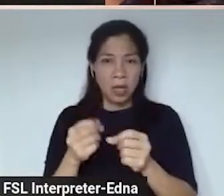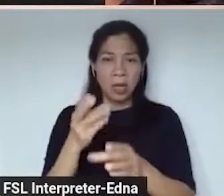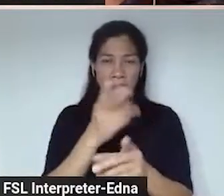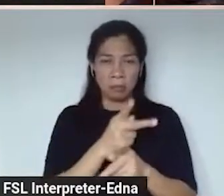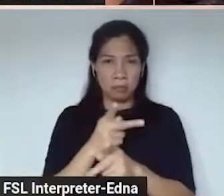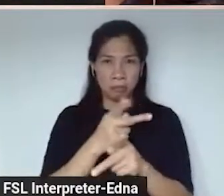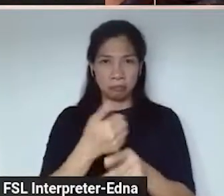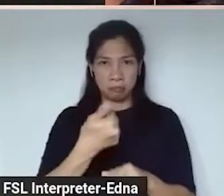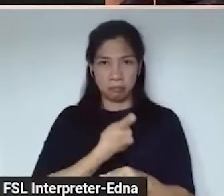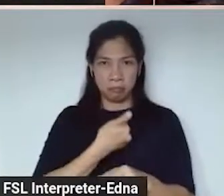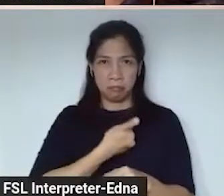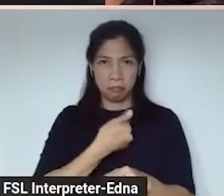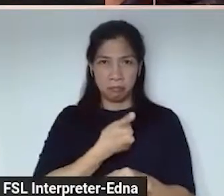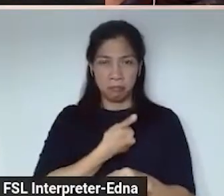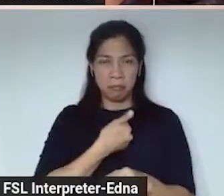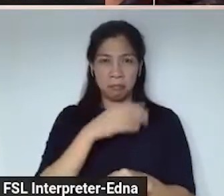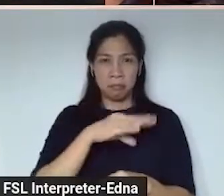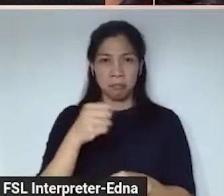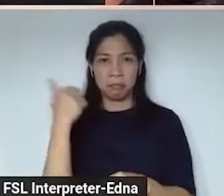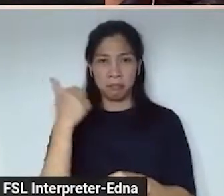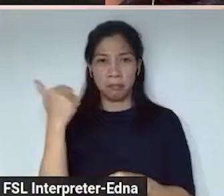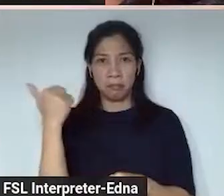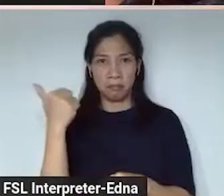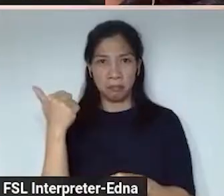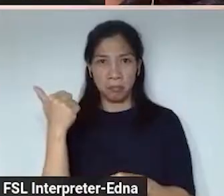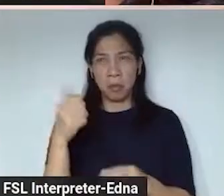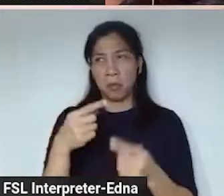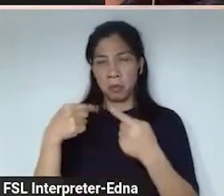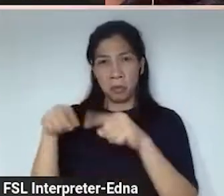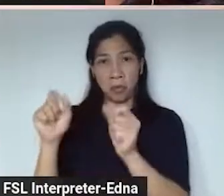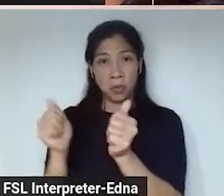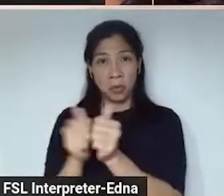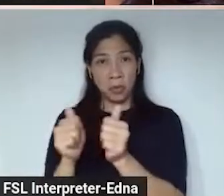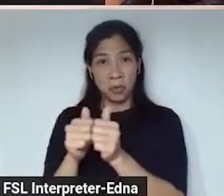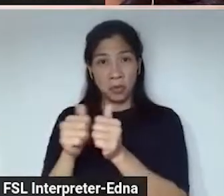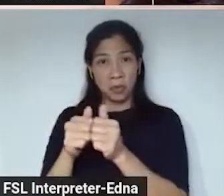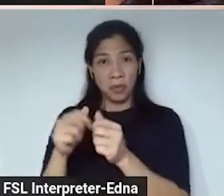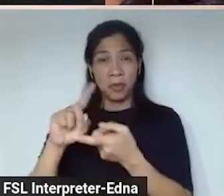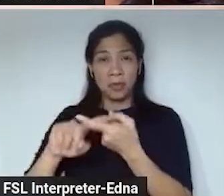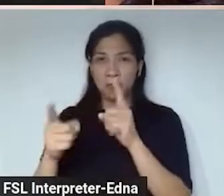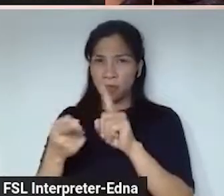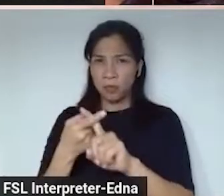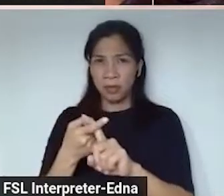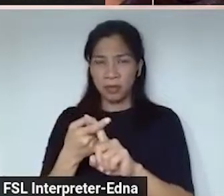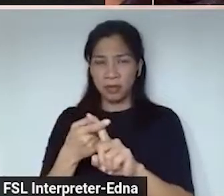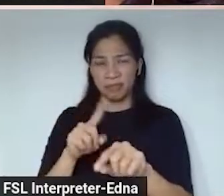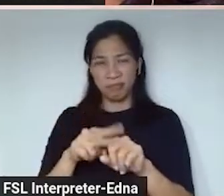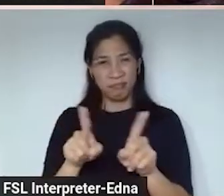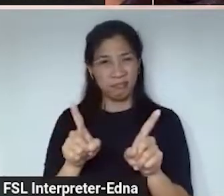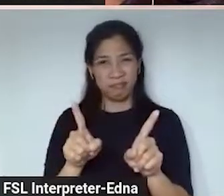and other things, na I can go out with friends, mga ganon. So